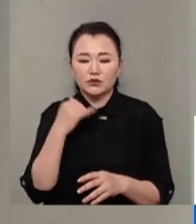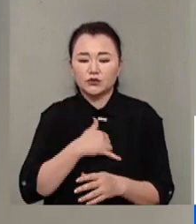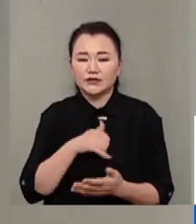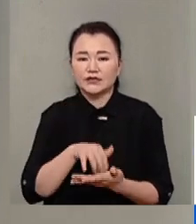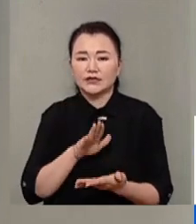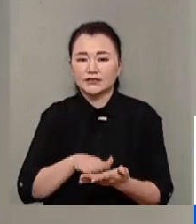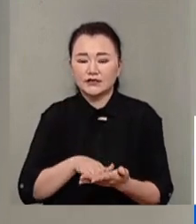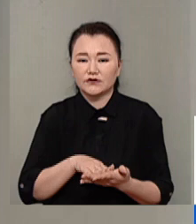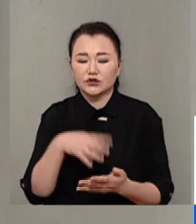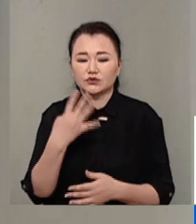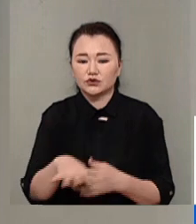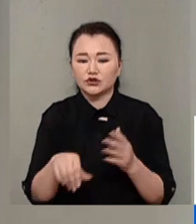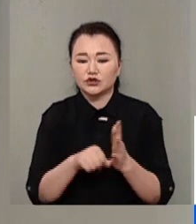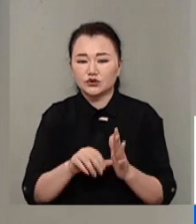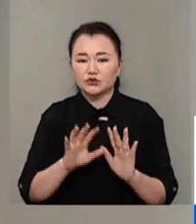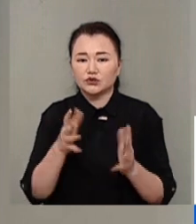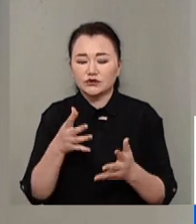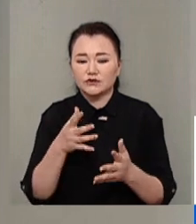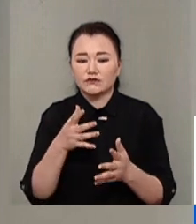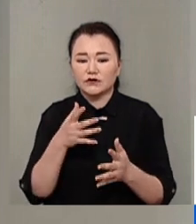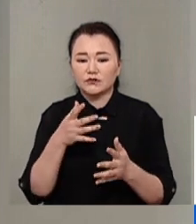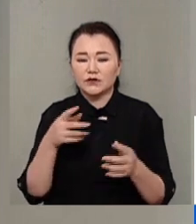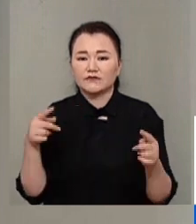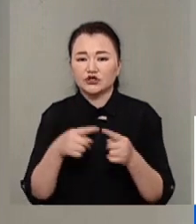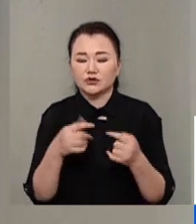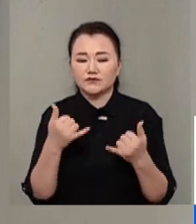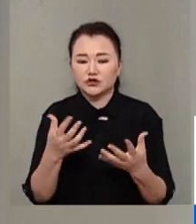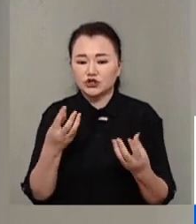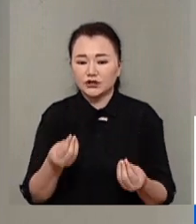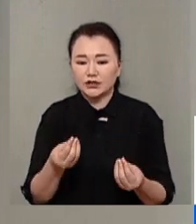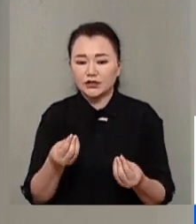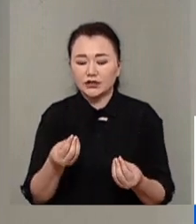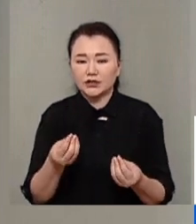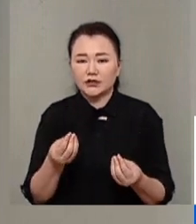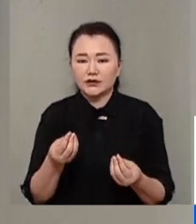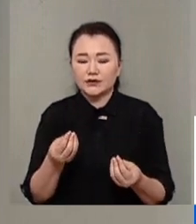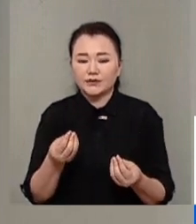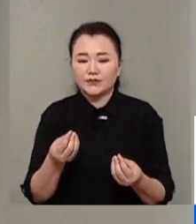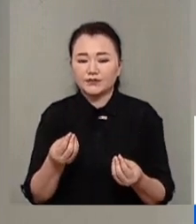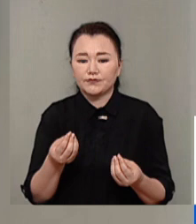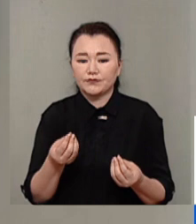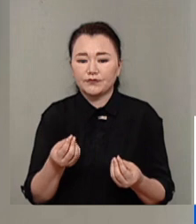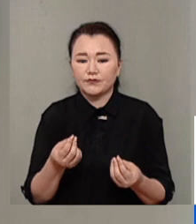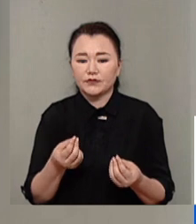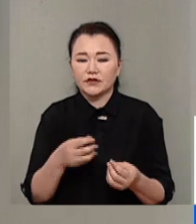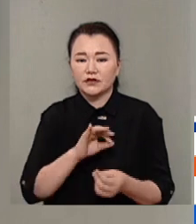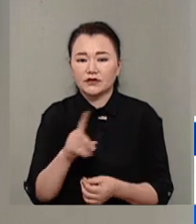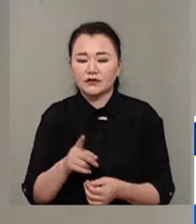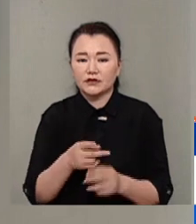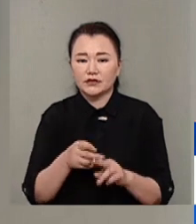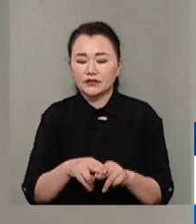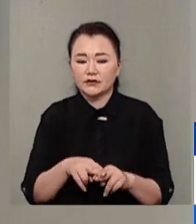зарегистрировано 46 случаев подтвержденных на сегодняшний день. И из них